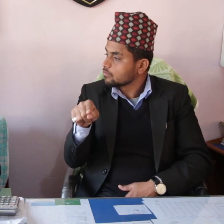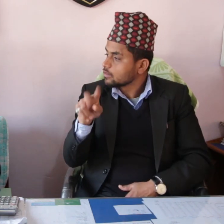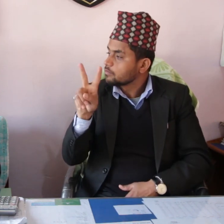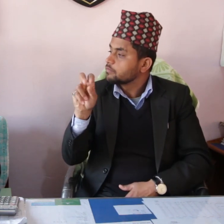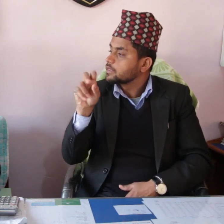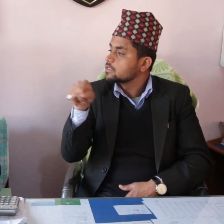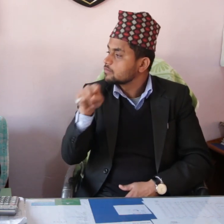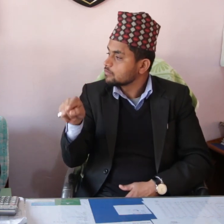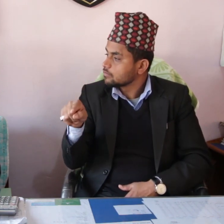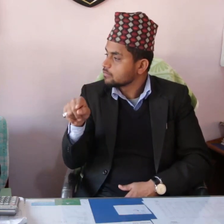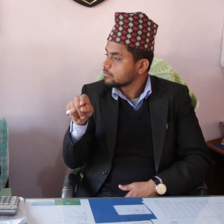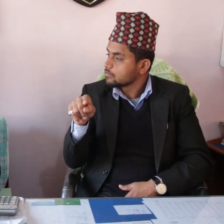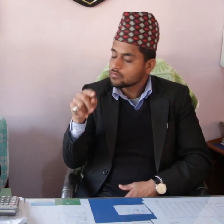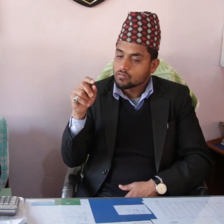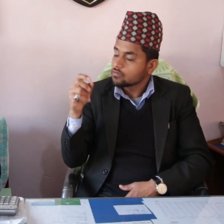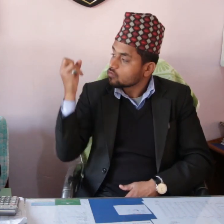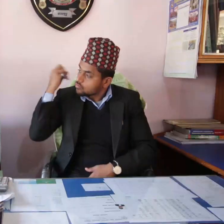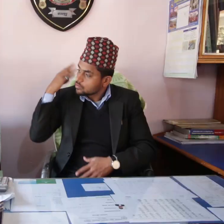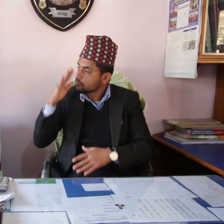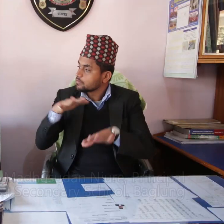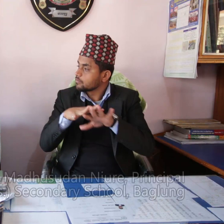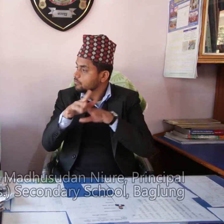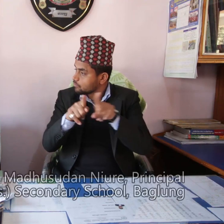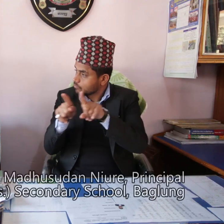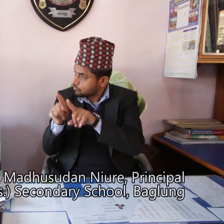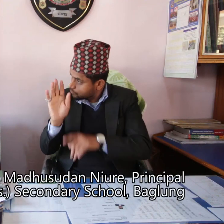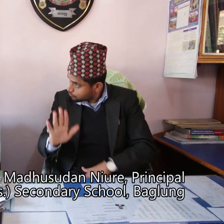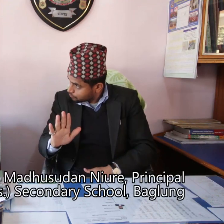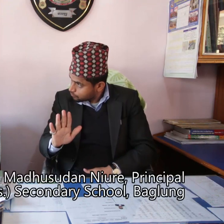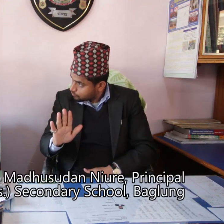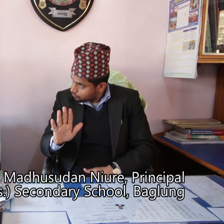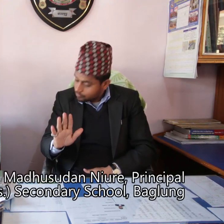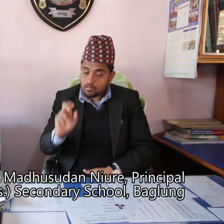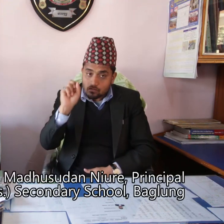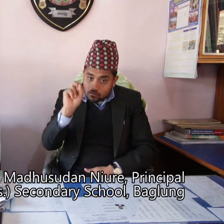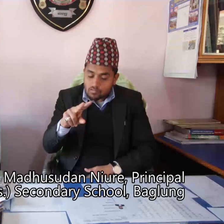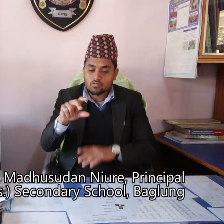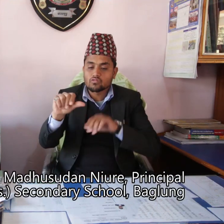याचाई आब बिस परसेंट स्टुदेंट अरुछाई सुन्ने उन्छा